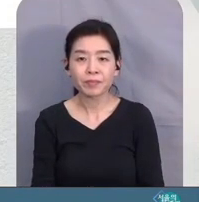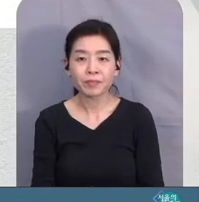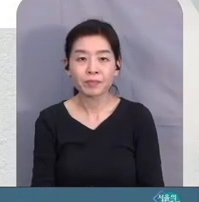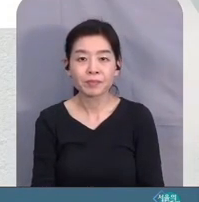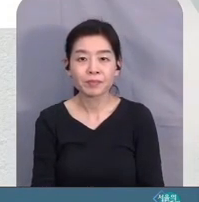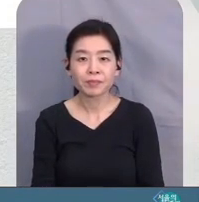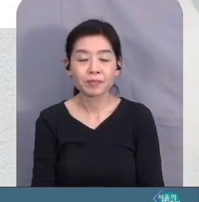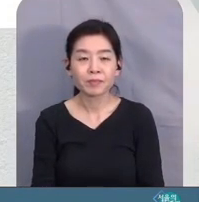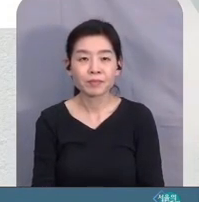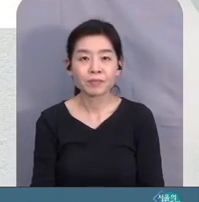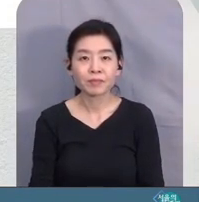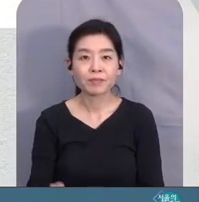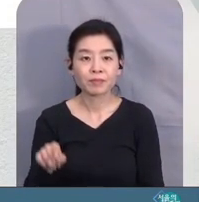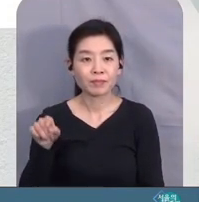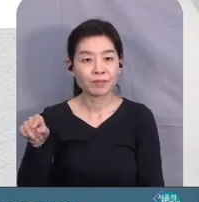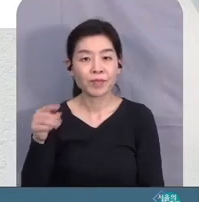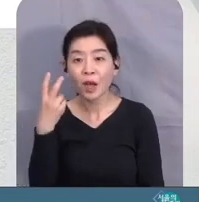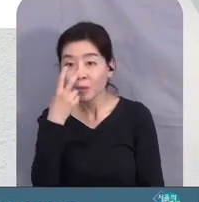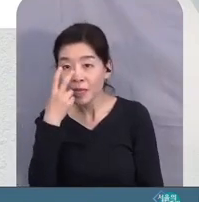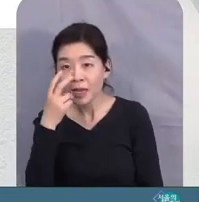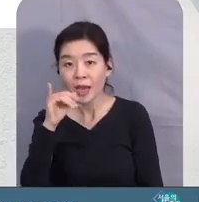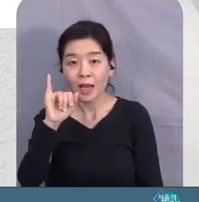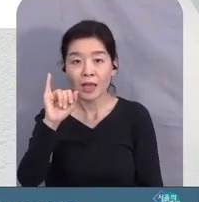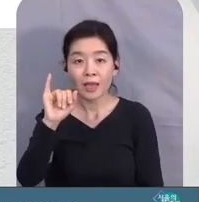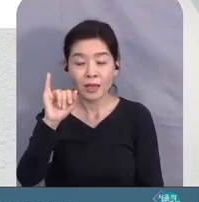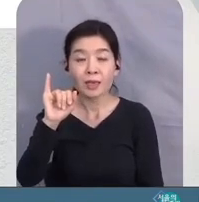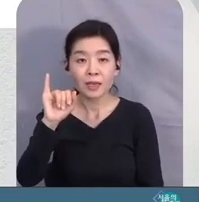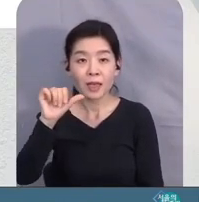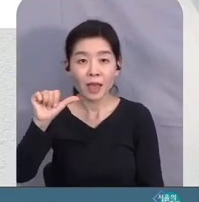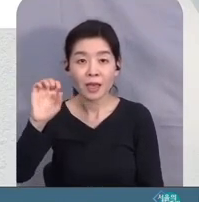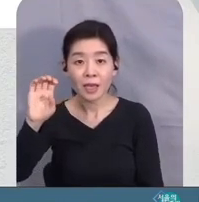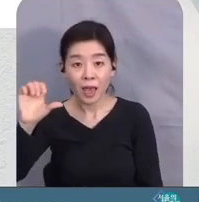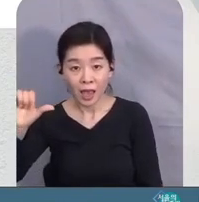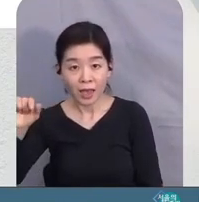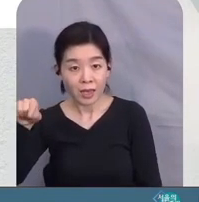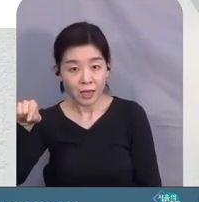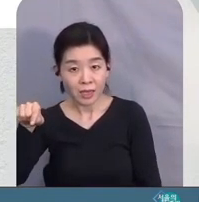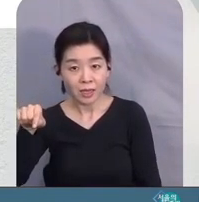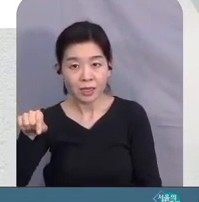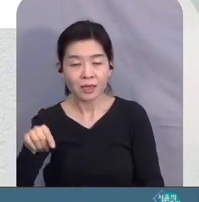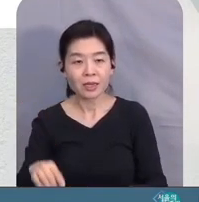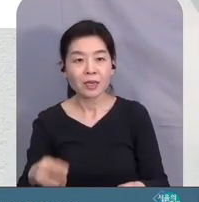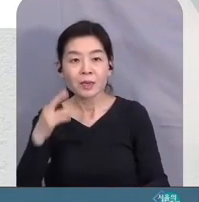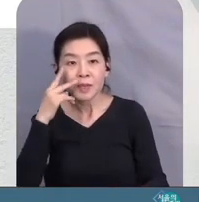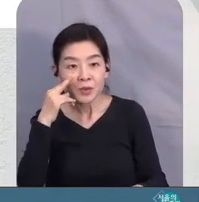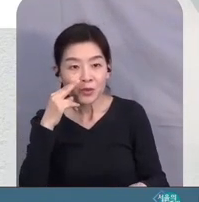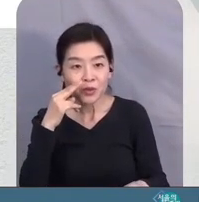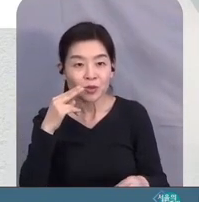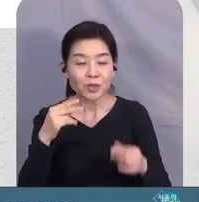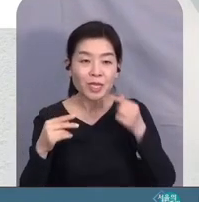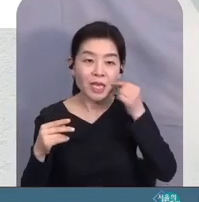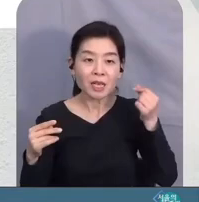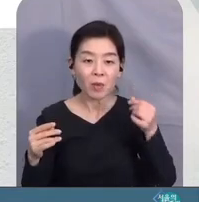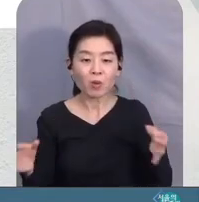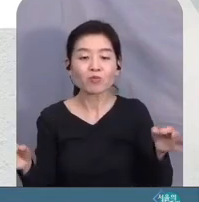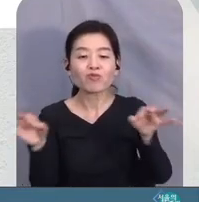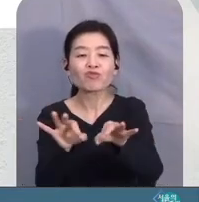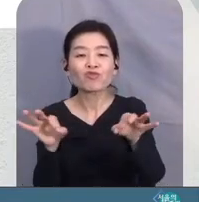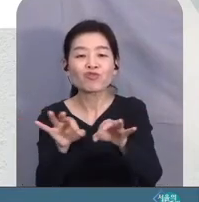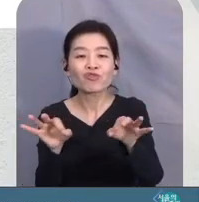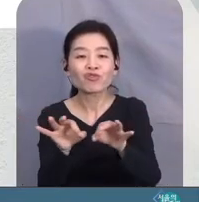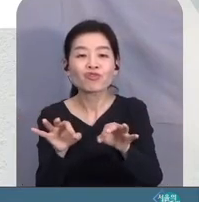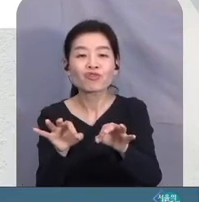IAEA가 검증을 하잖아요. 그런데 IAEA는 미국과 일본 분담금이 3분의 1을 초과해요. 무슨